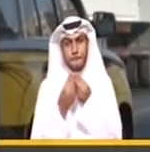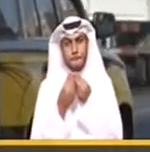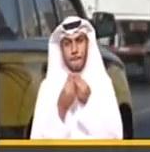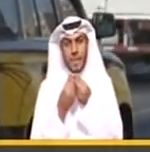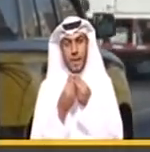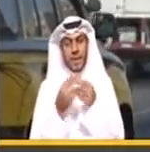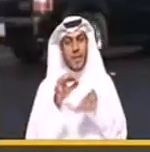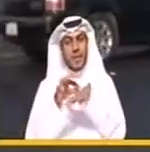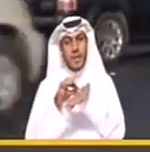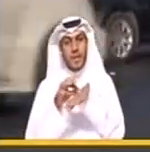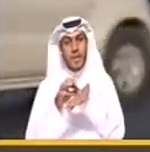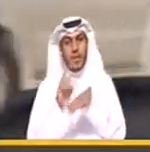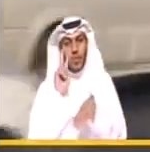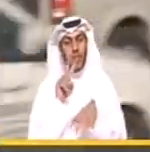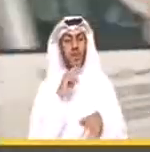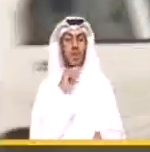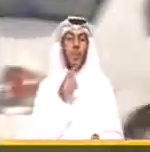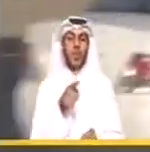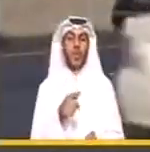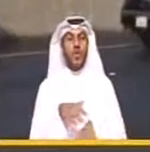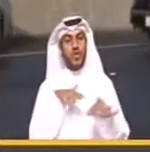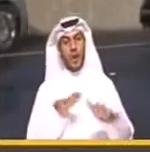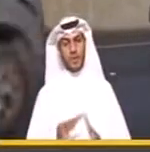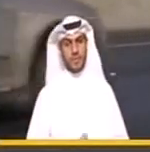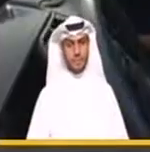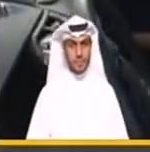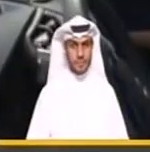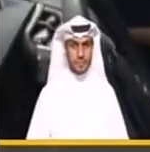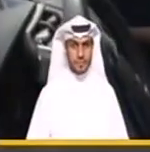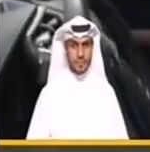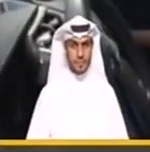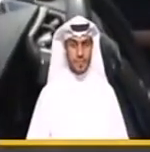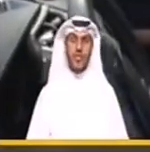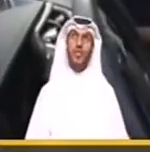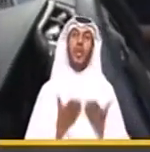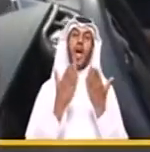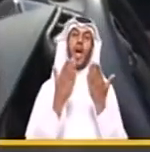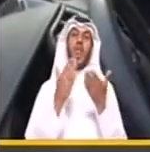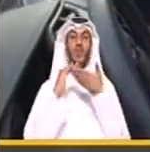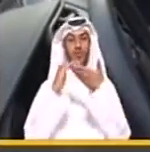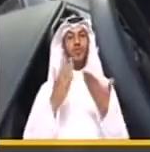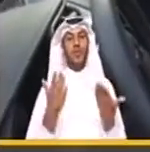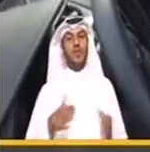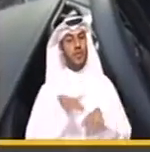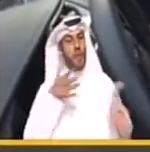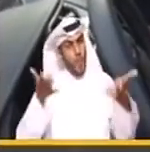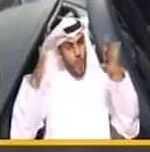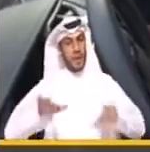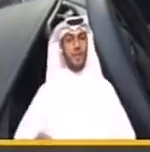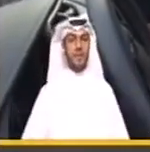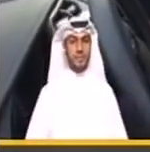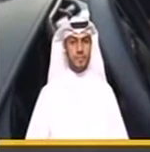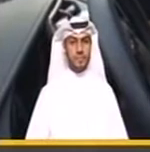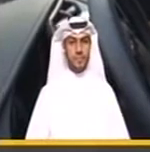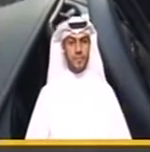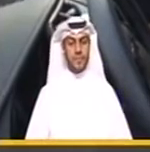وصفها العابرون بالطبيعية في ساعات الذروة. الله يعيني، يعني صدق زحمة وايد. طيب مش شايفي